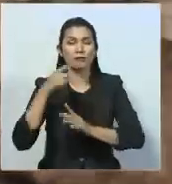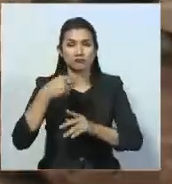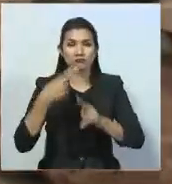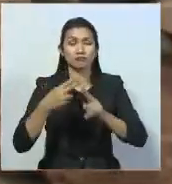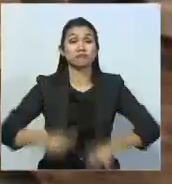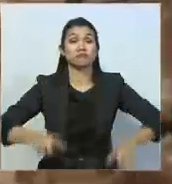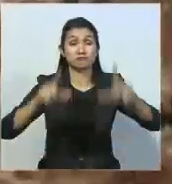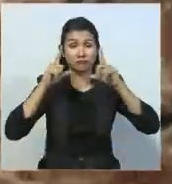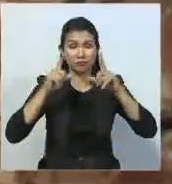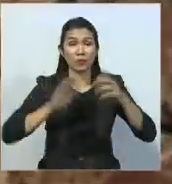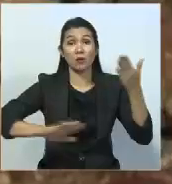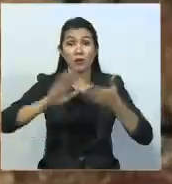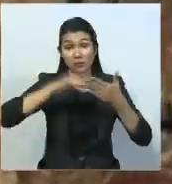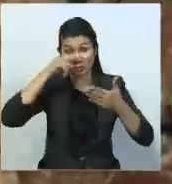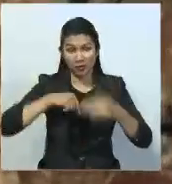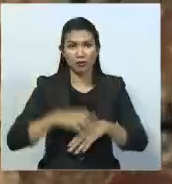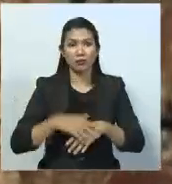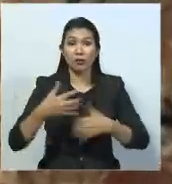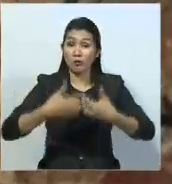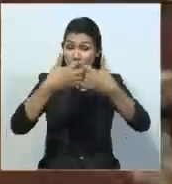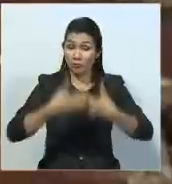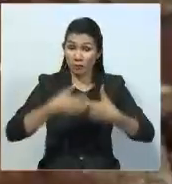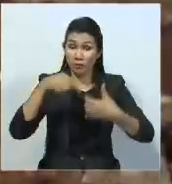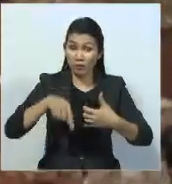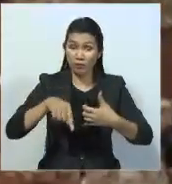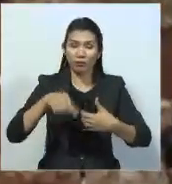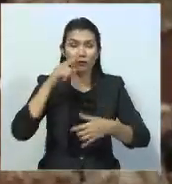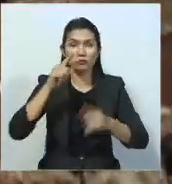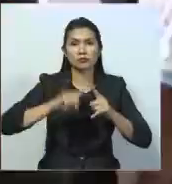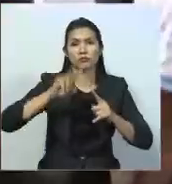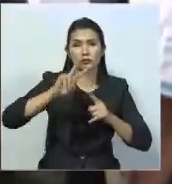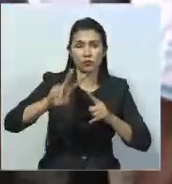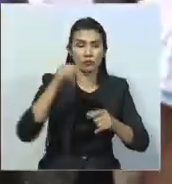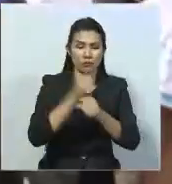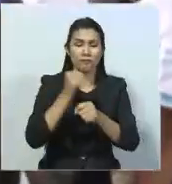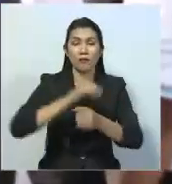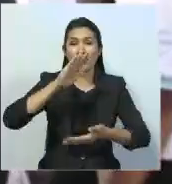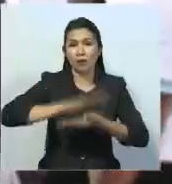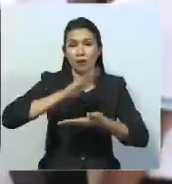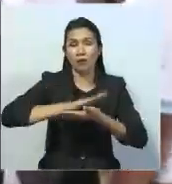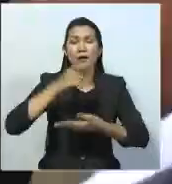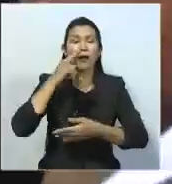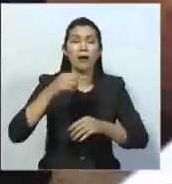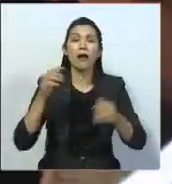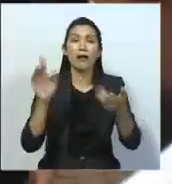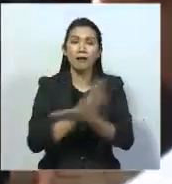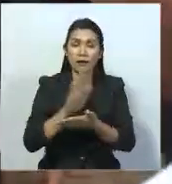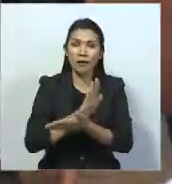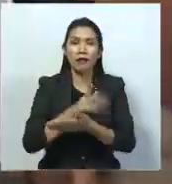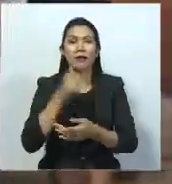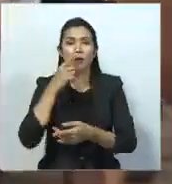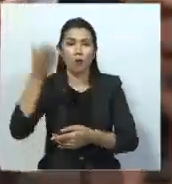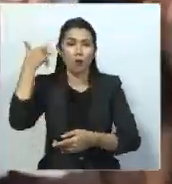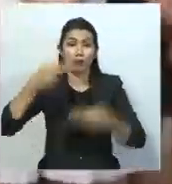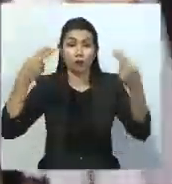งงานกระดาษแห่งนี้นะคะถือว่าเป็นโรงงานกระดาษแห่งที่2ของประเทศไทยใช้ผลิตกระดาษและก็ธนบัตรในช่วงของสงครามโลกครั้งที่2